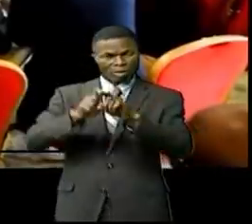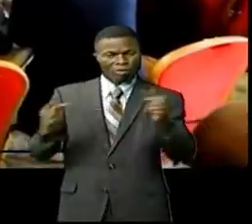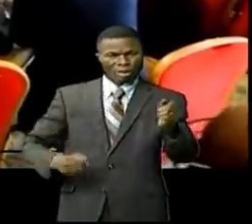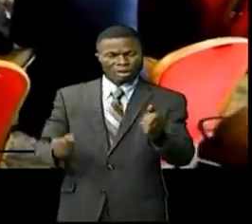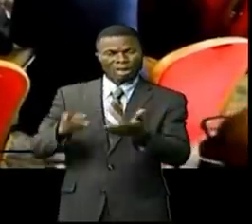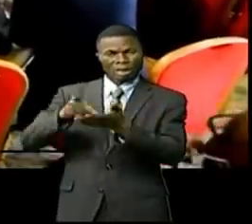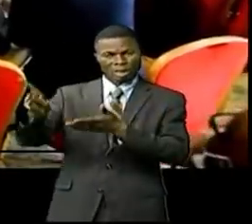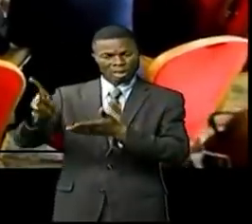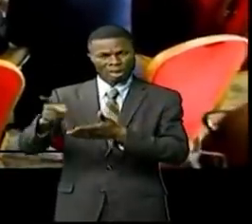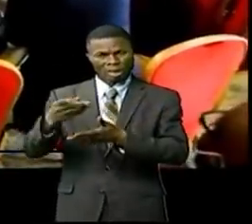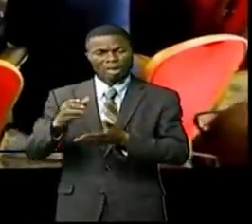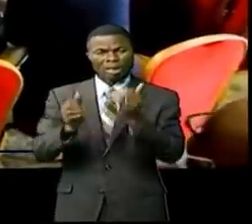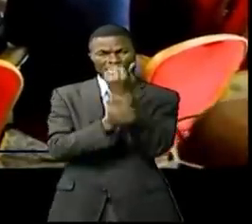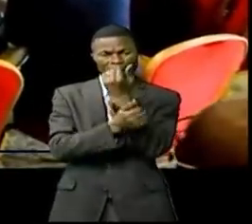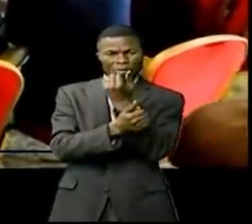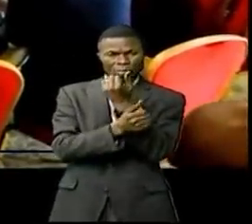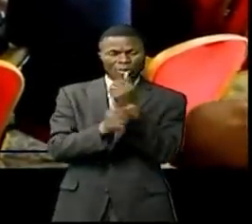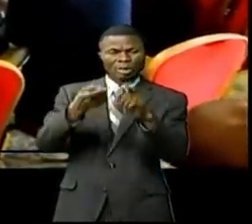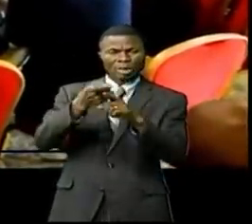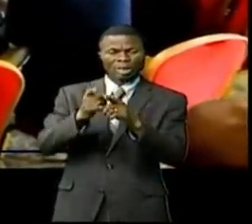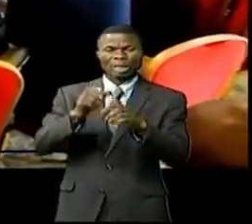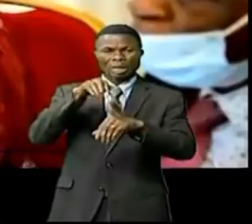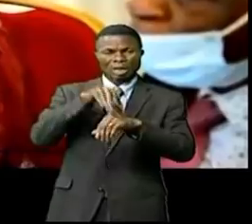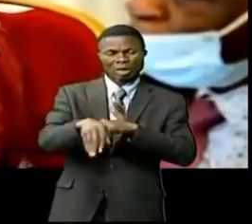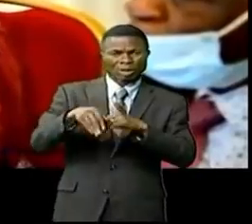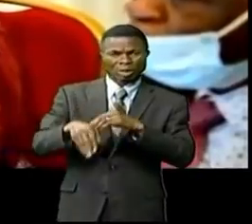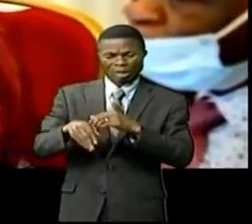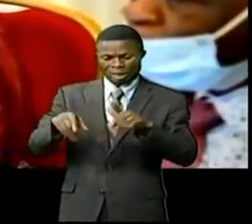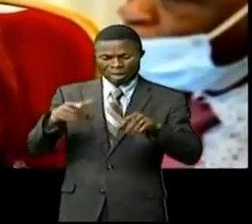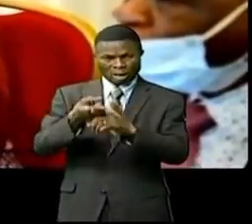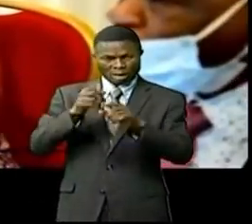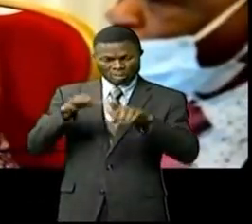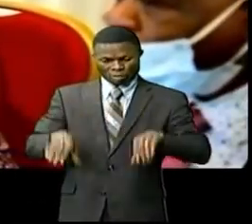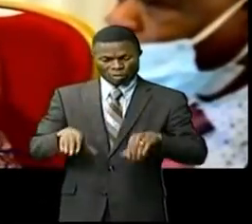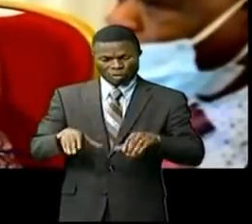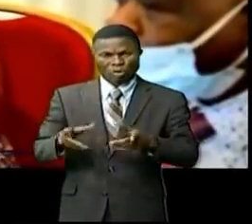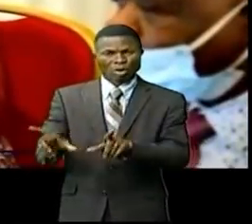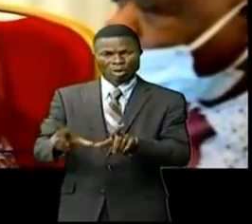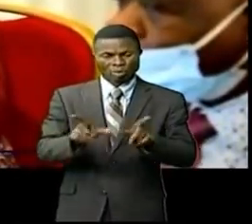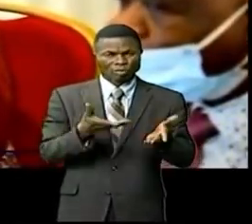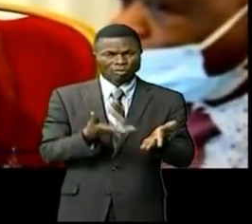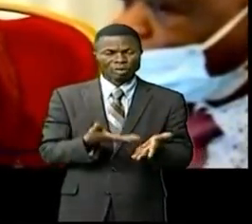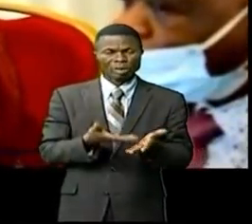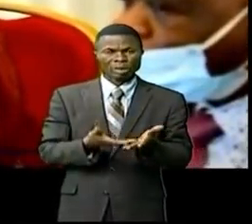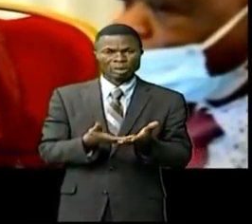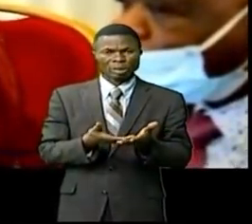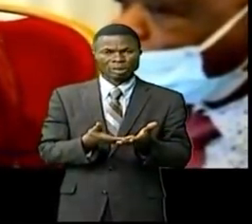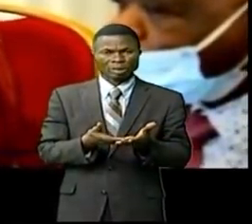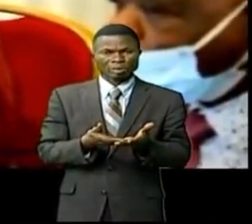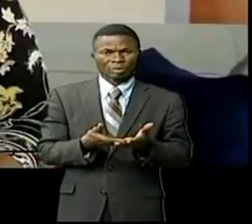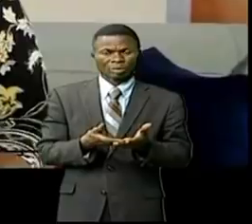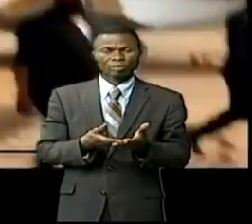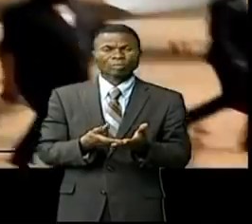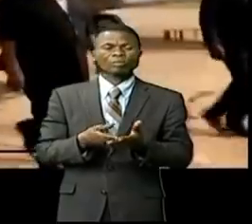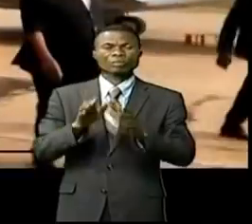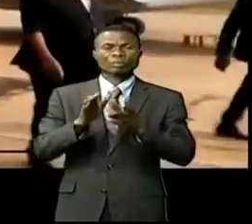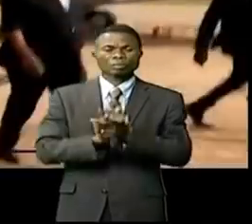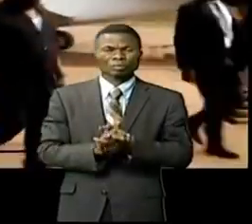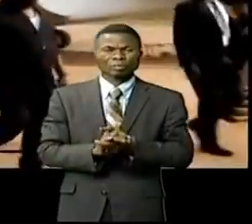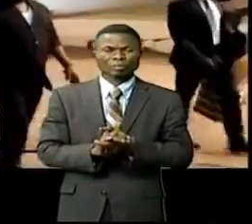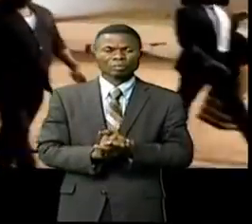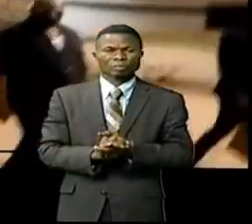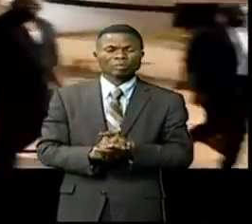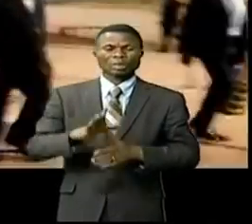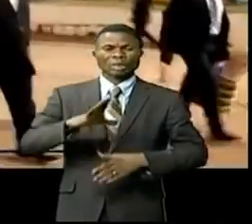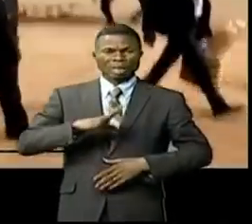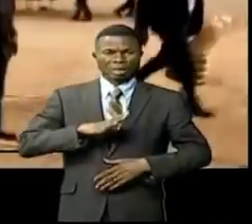acheter le maïs, le concept de manioc, tout ce qui est aussi produit au niveau des dilolés de la province et vendu de l'autre côté. Et ont été